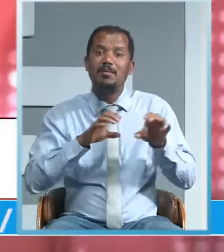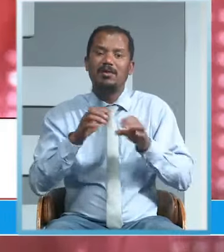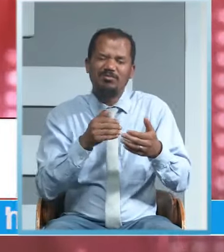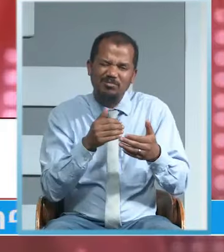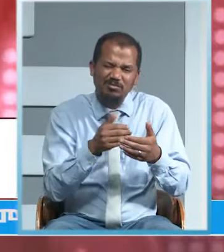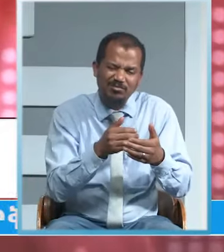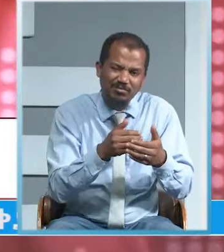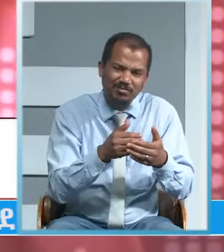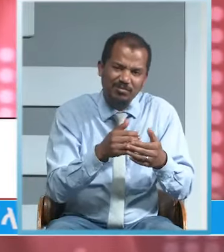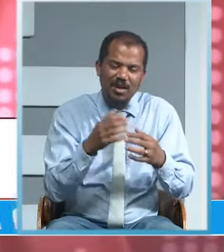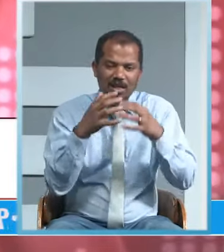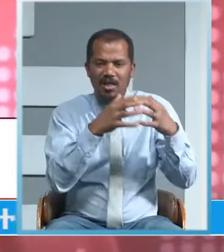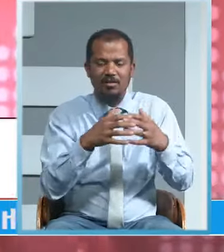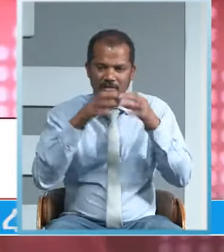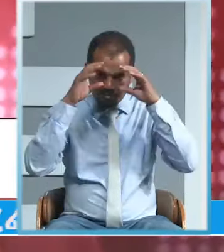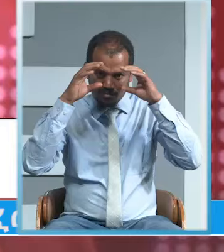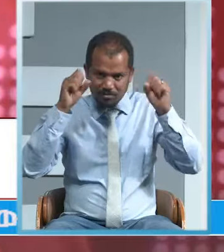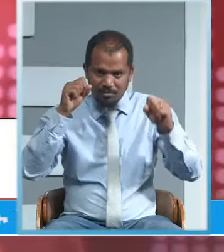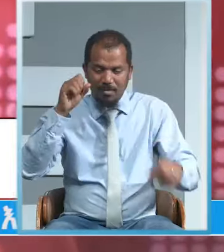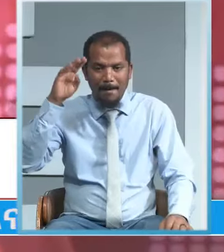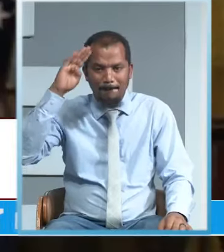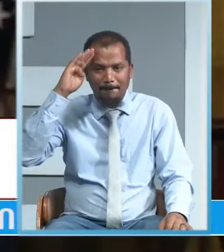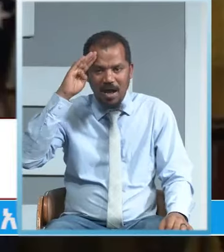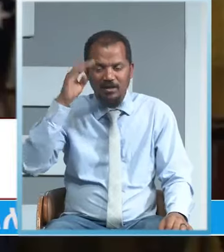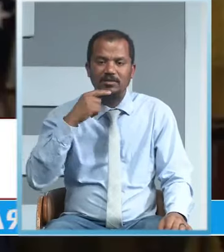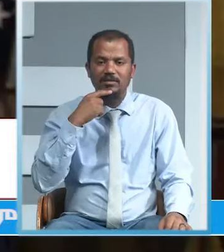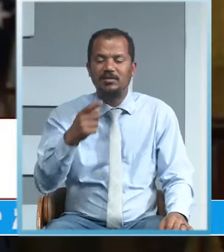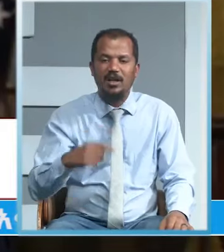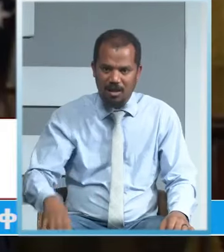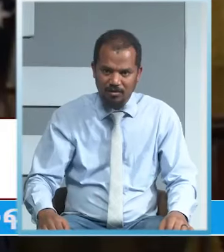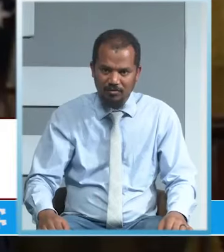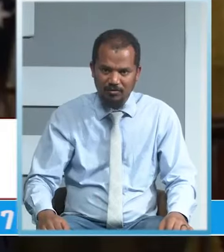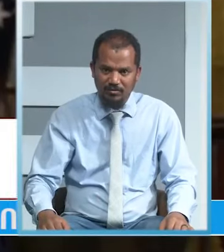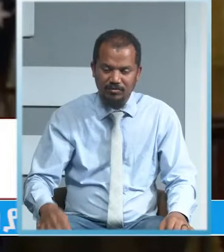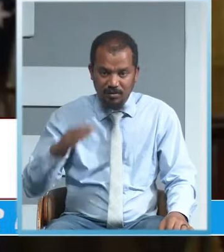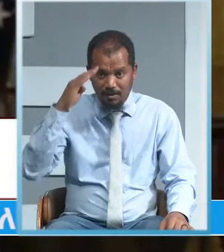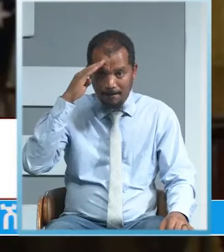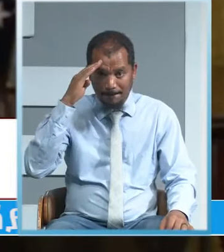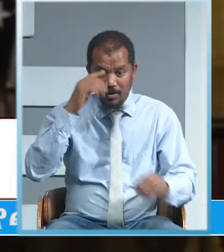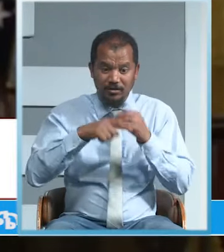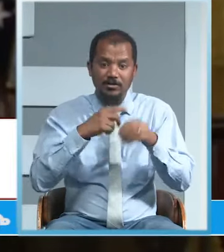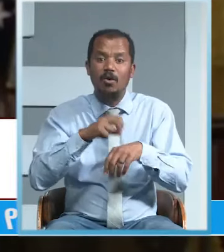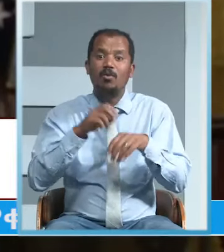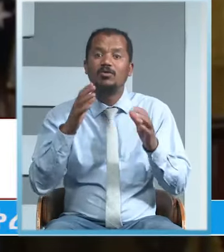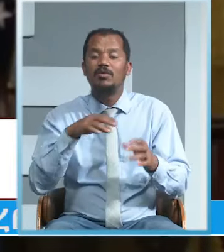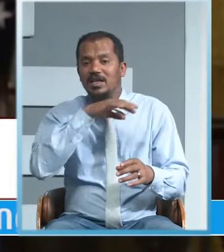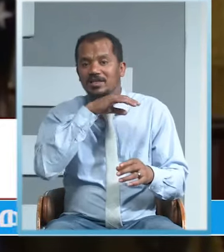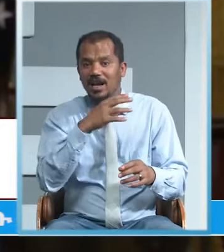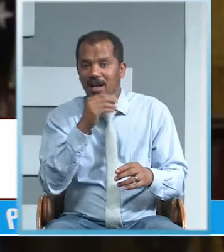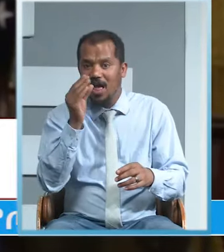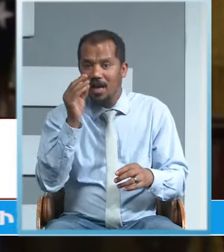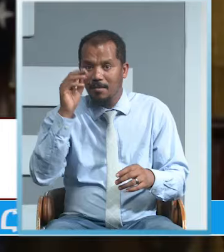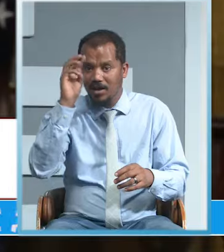መቃረባቸውን የአሜሪካው ፕሬዚዳንት ጆ ባይደን ተናገሩ። ባይደን ስለ ወቅታዊ የእስራኤልና